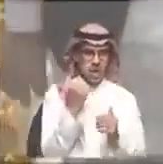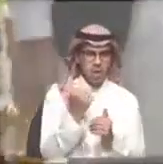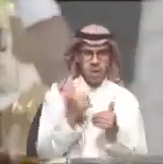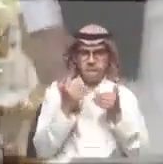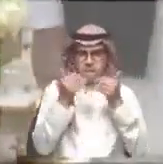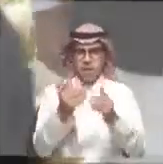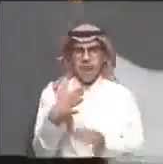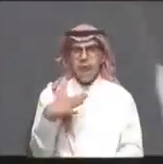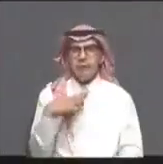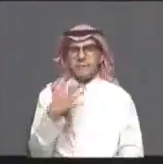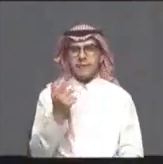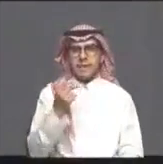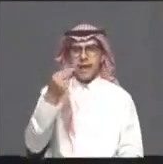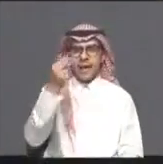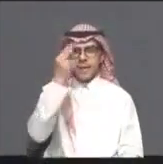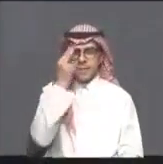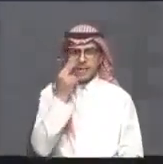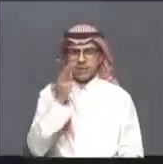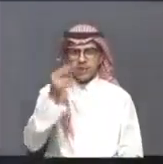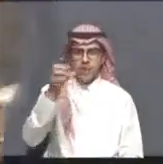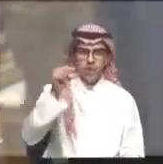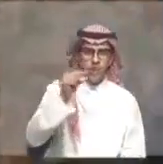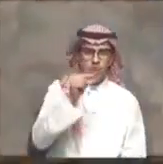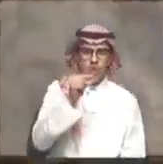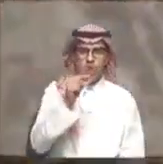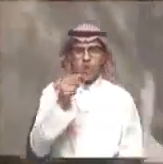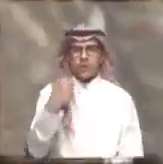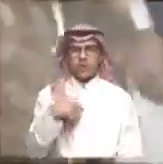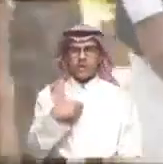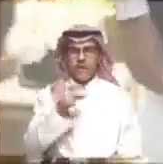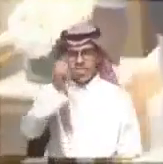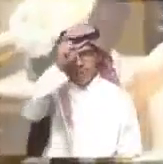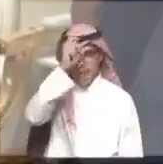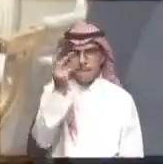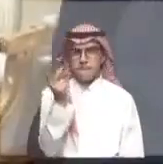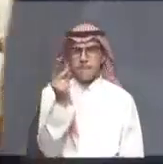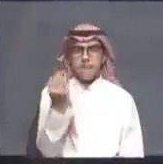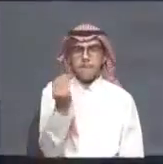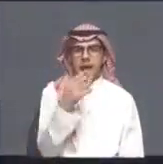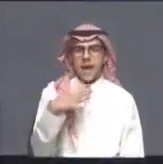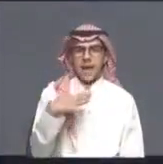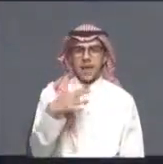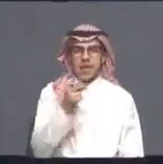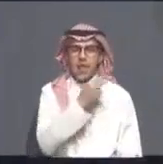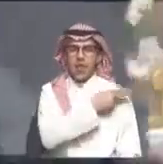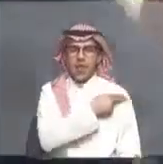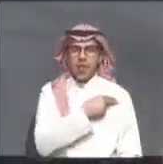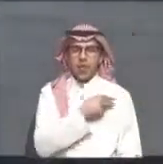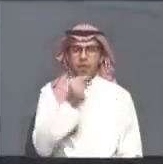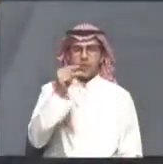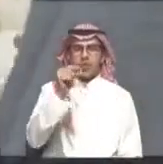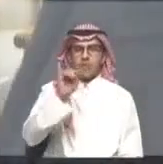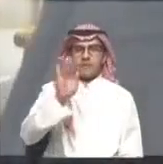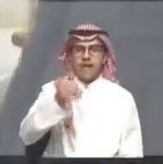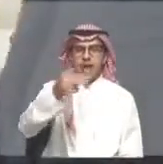اللقاء صاحب السمو الملكي الأمير عبد العزيز بن سعود بن نايف بن عبد العزيز وزير الداخلية، ومعالي وزير الدولة عضو مجلس الوزراء